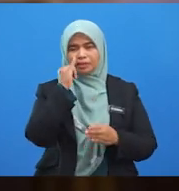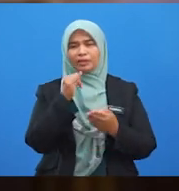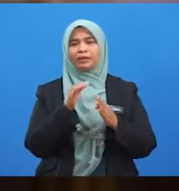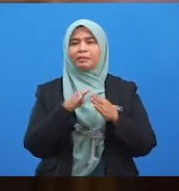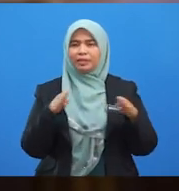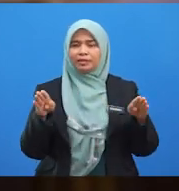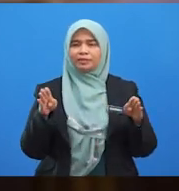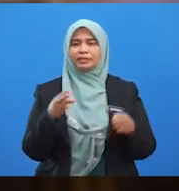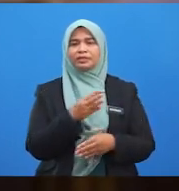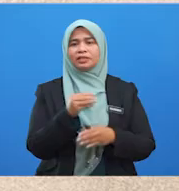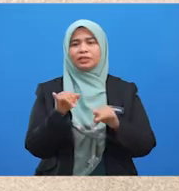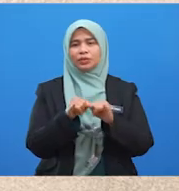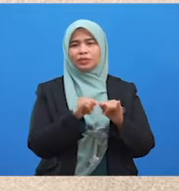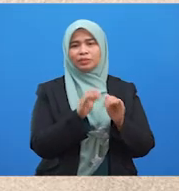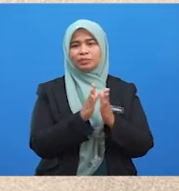catatan.